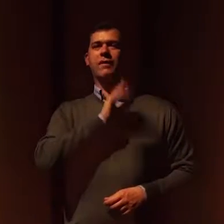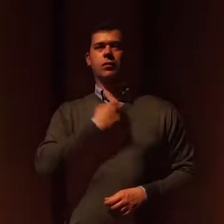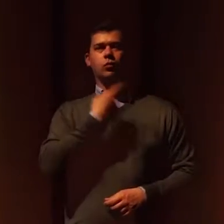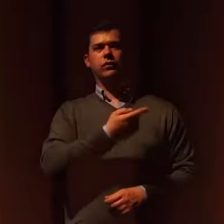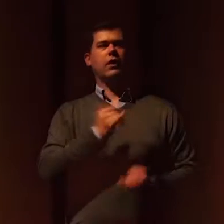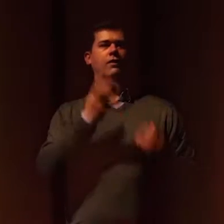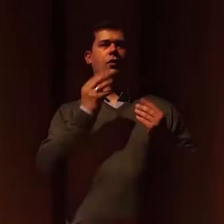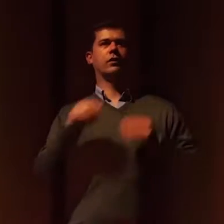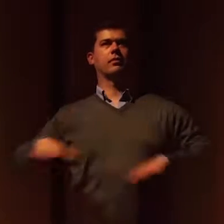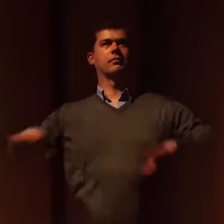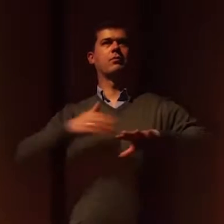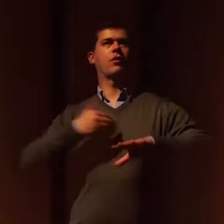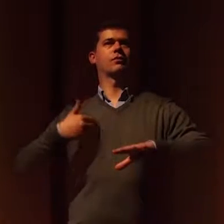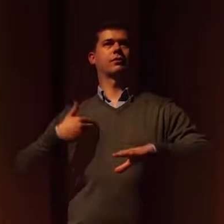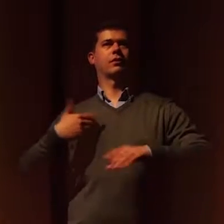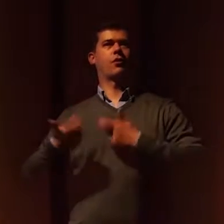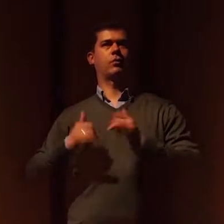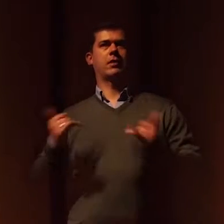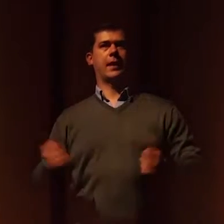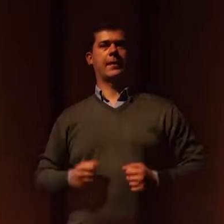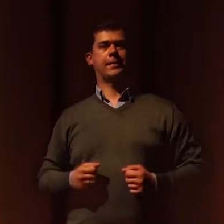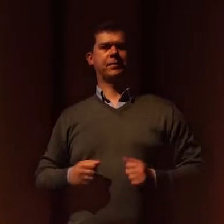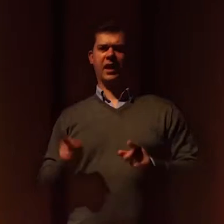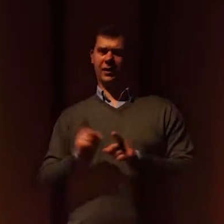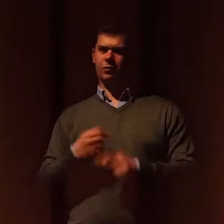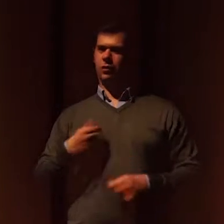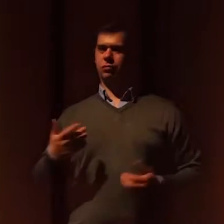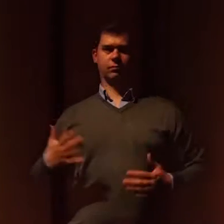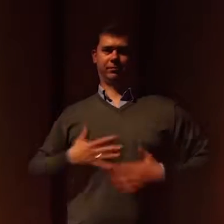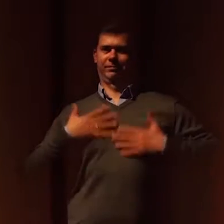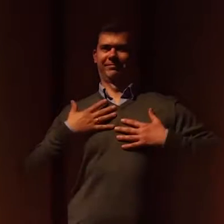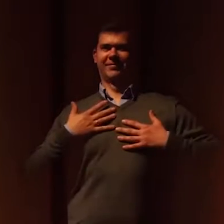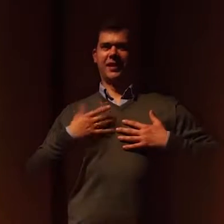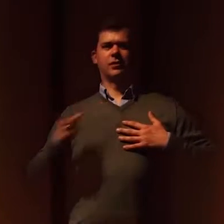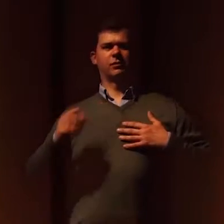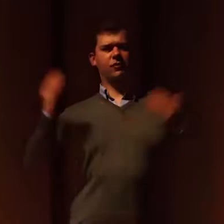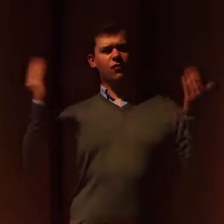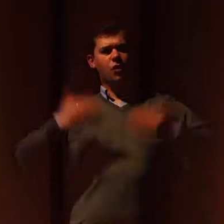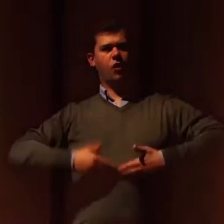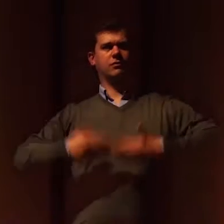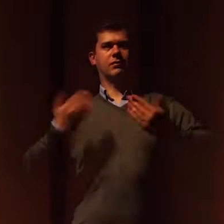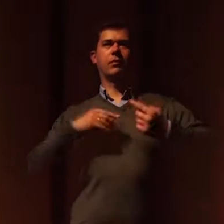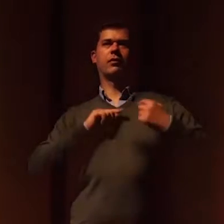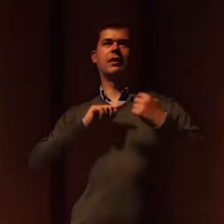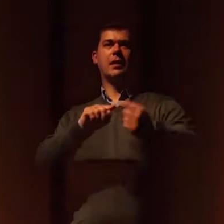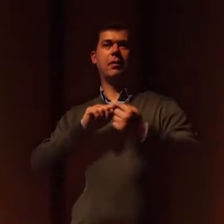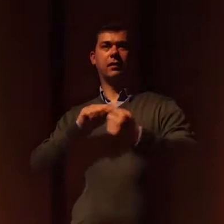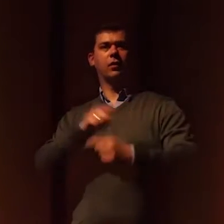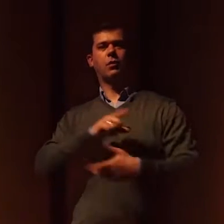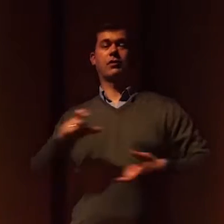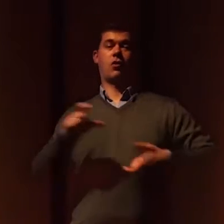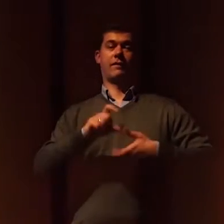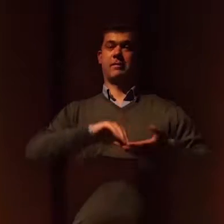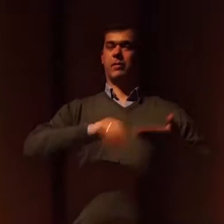sprawie następuje ale to co było dla mnie uderzające w tych całonocny czasami debatach z przeciwnikami ratyfikacji